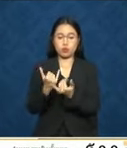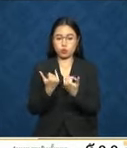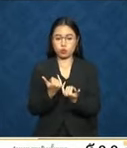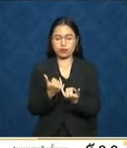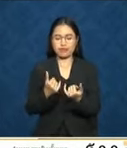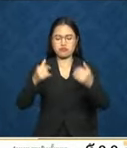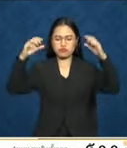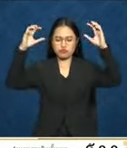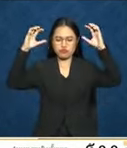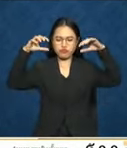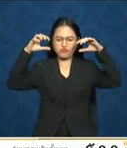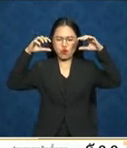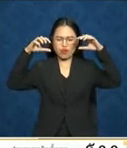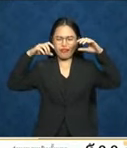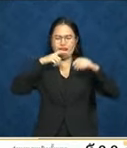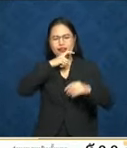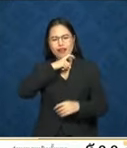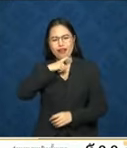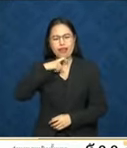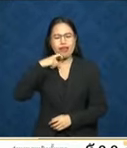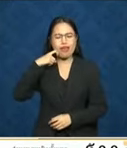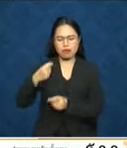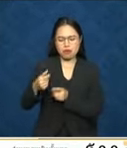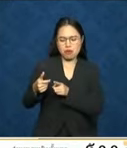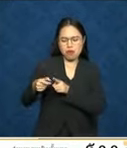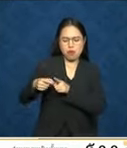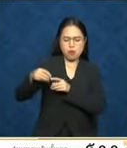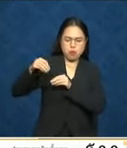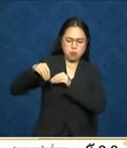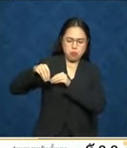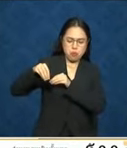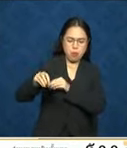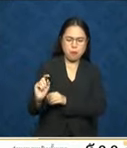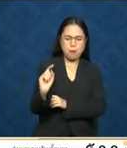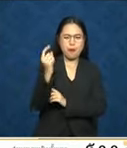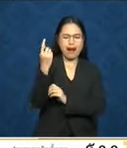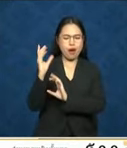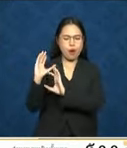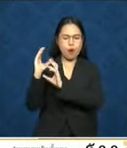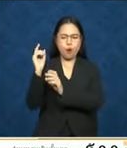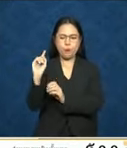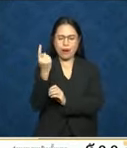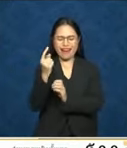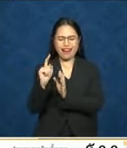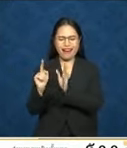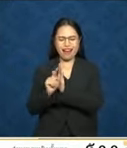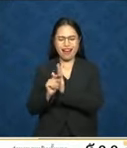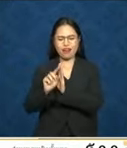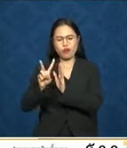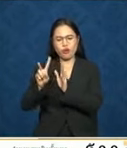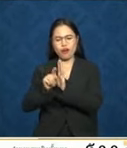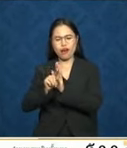ำให้เกษตรกรต้องปลูกข้าวโพดใหม่รอบนี้นะครับ 2-3 ครั้งท